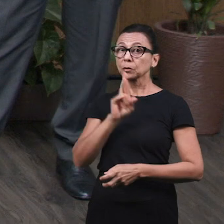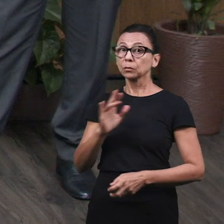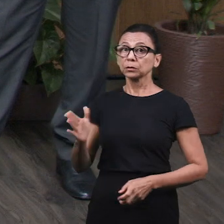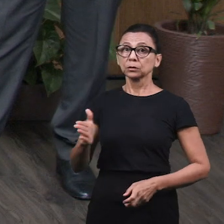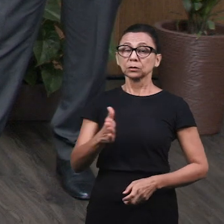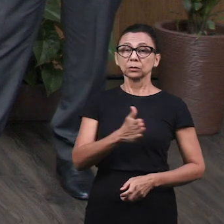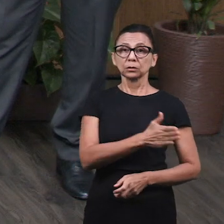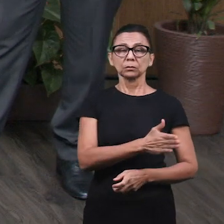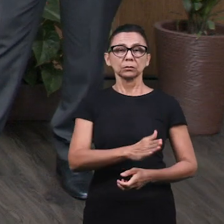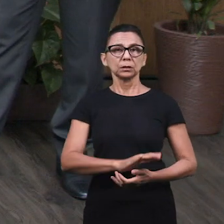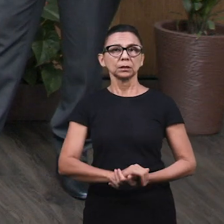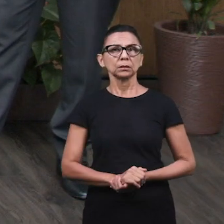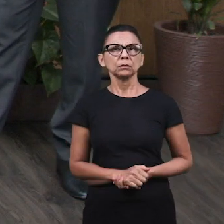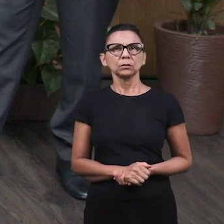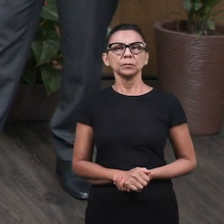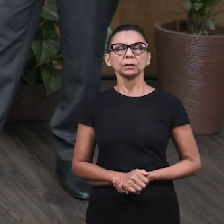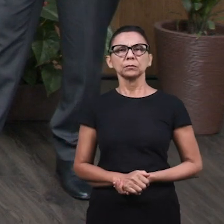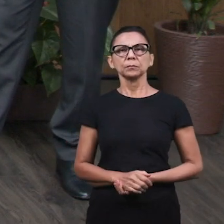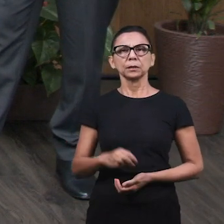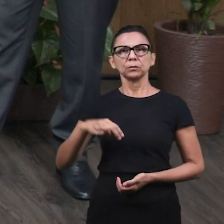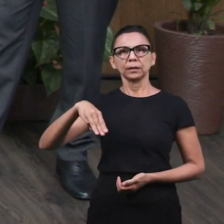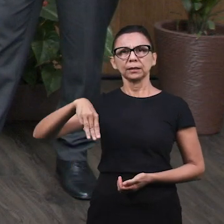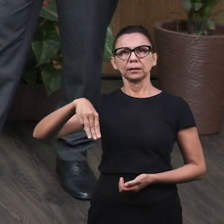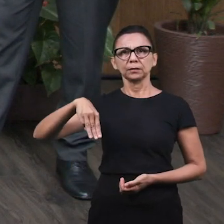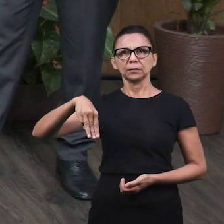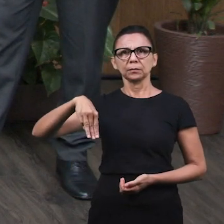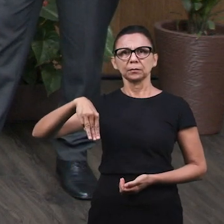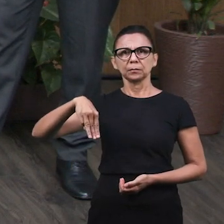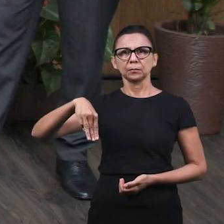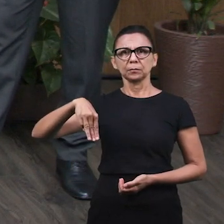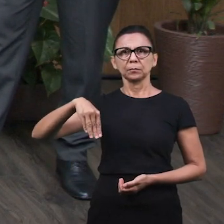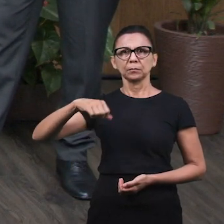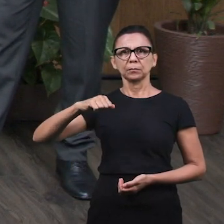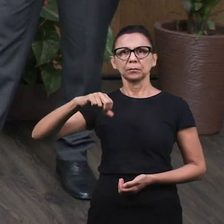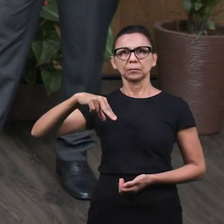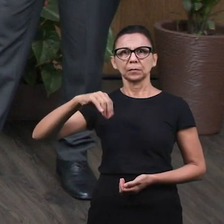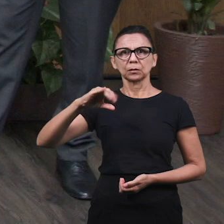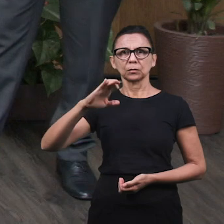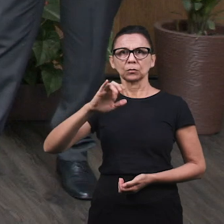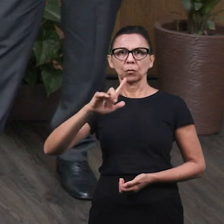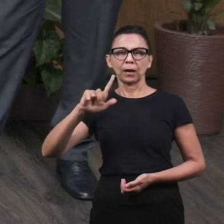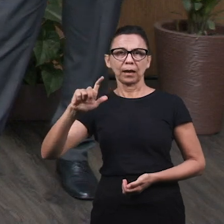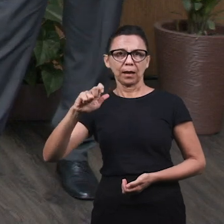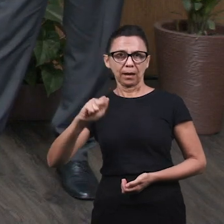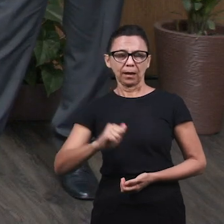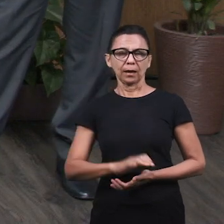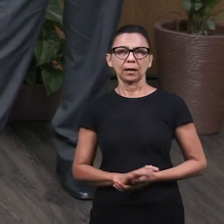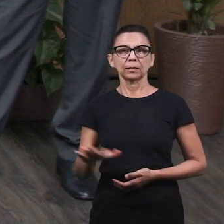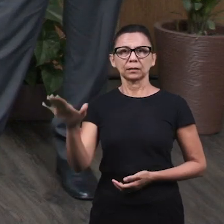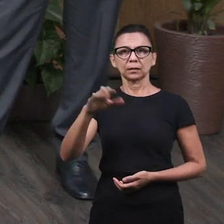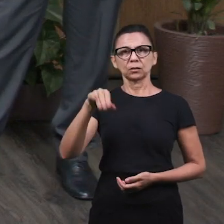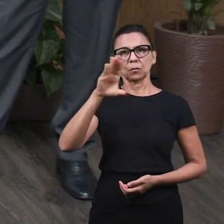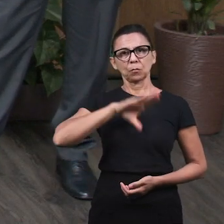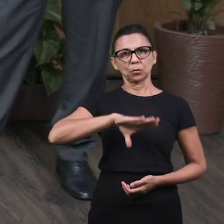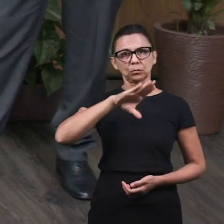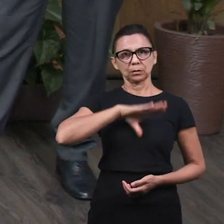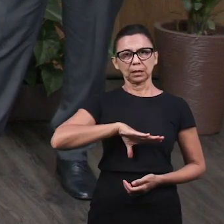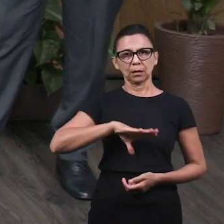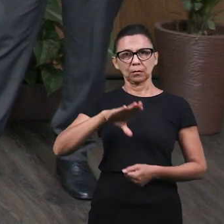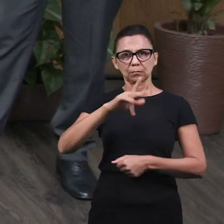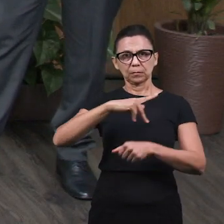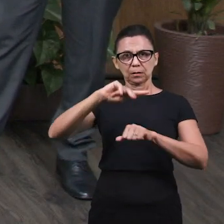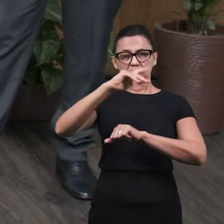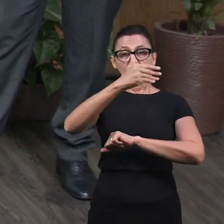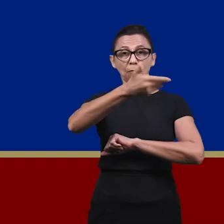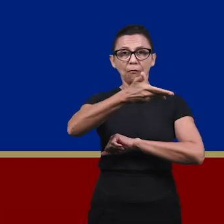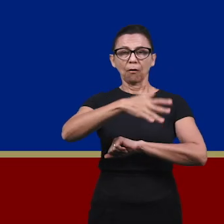Mendes, de la ville de Leiria, dans la région de Coimbra, au Portugal, nous a